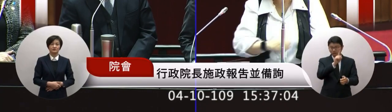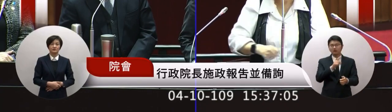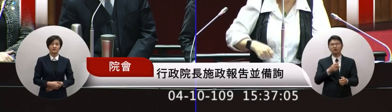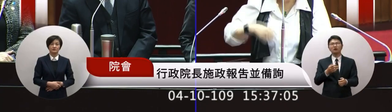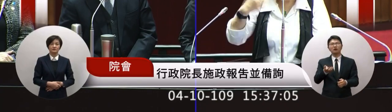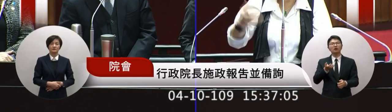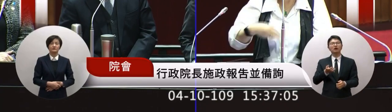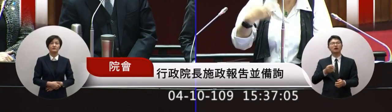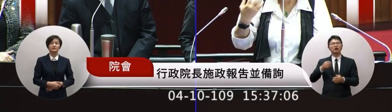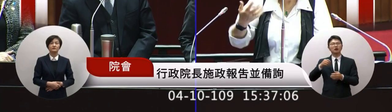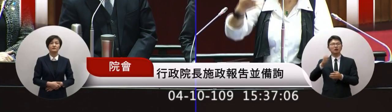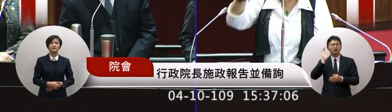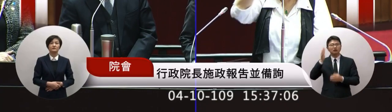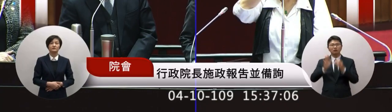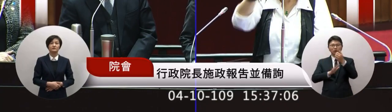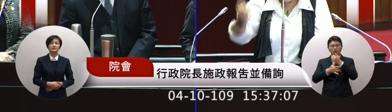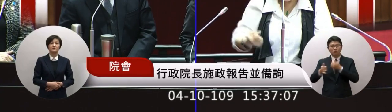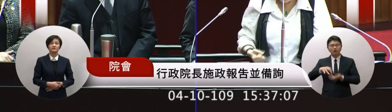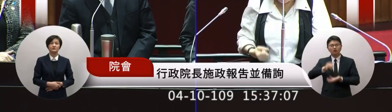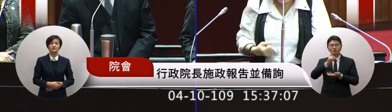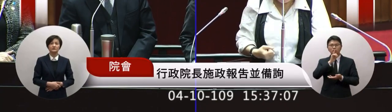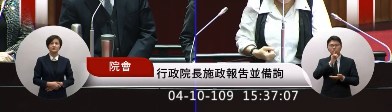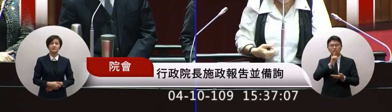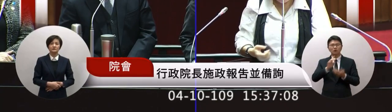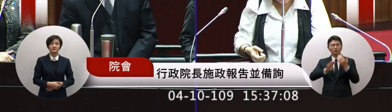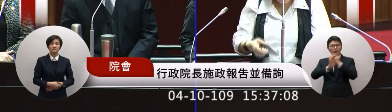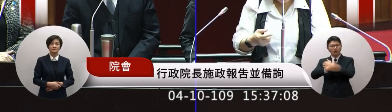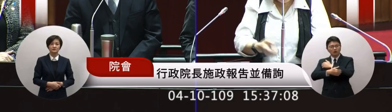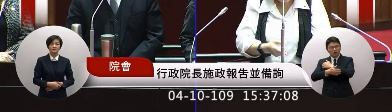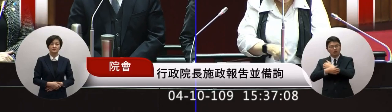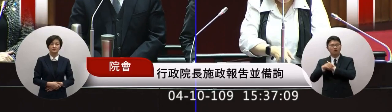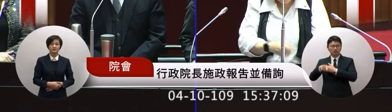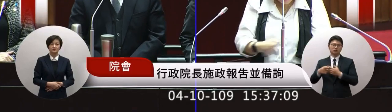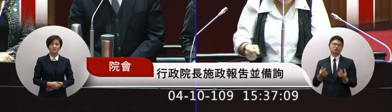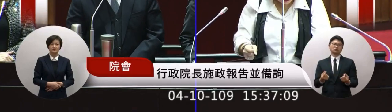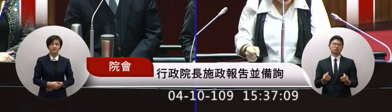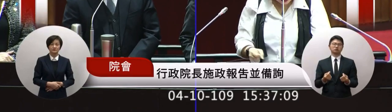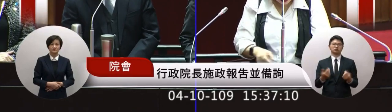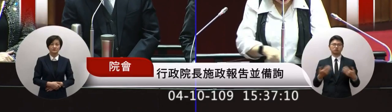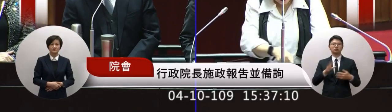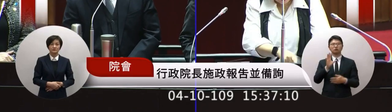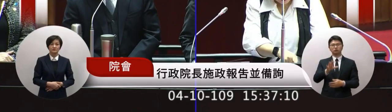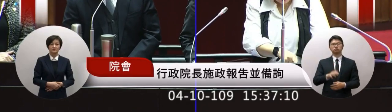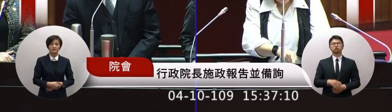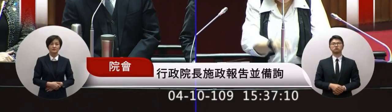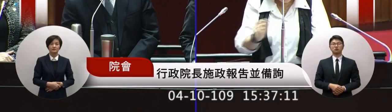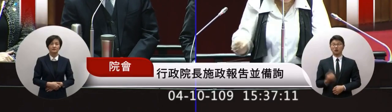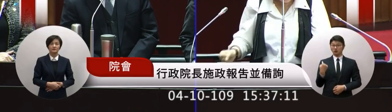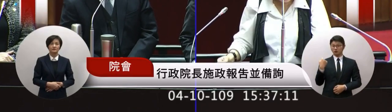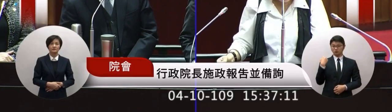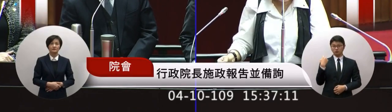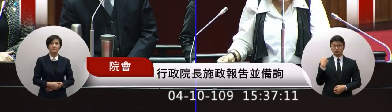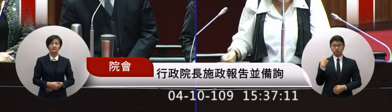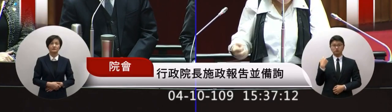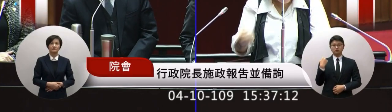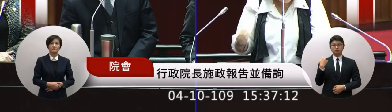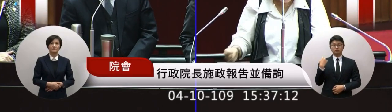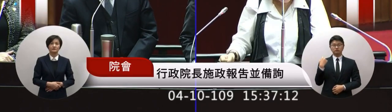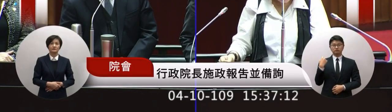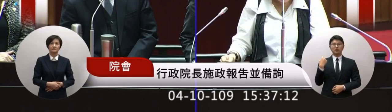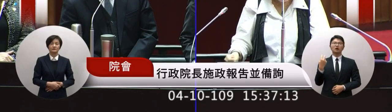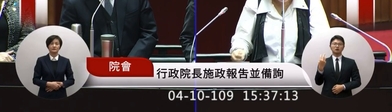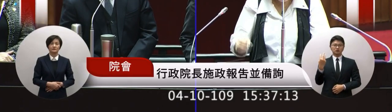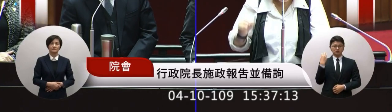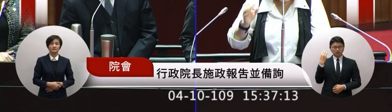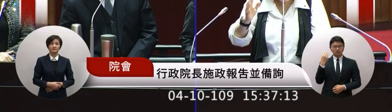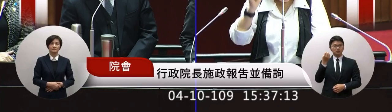汤慧珍委员也提到了这个外籍移工的问题，我们昨天就是这个3天前